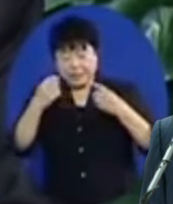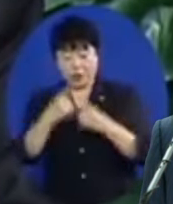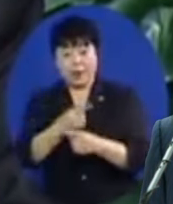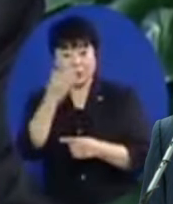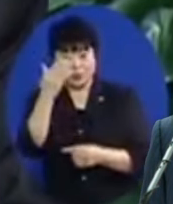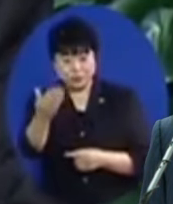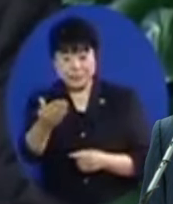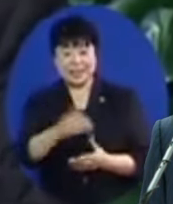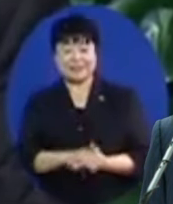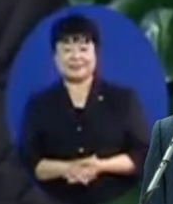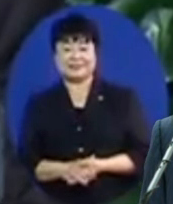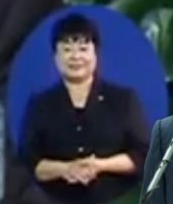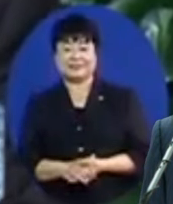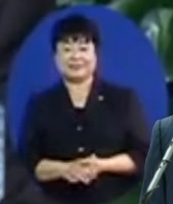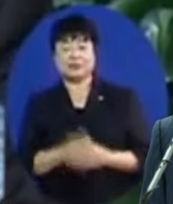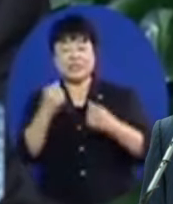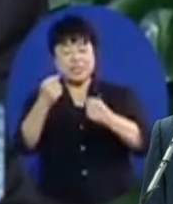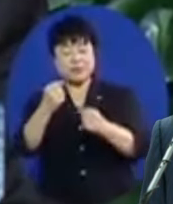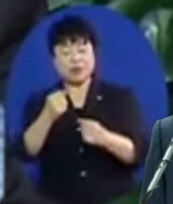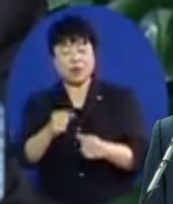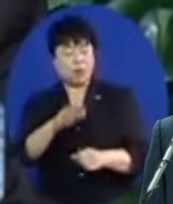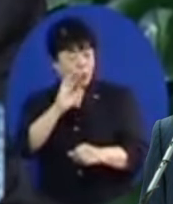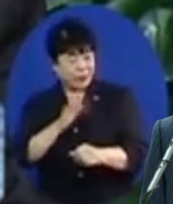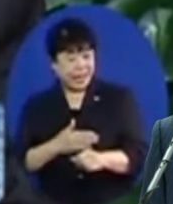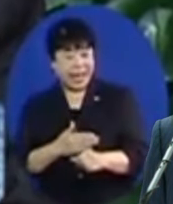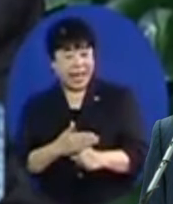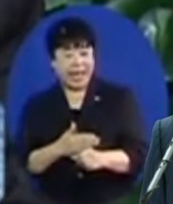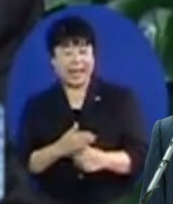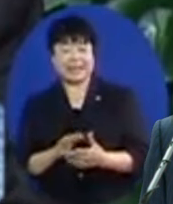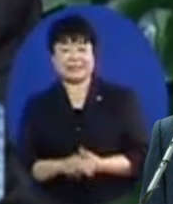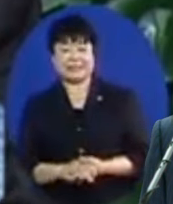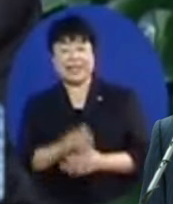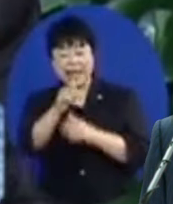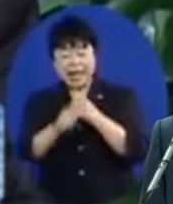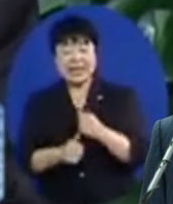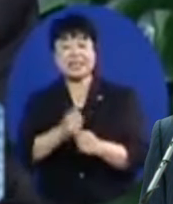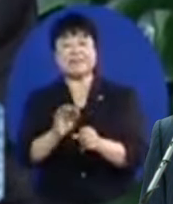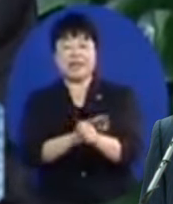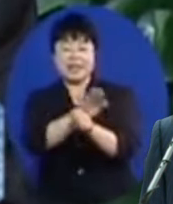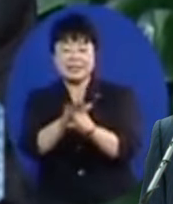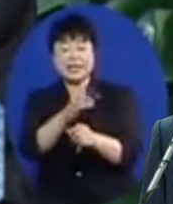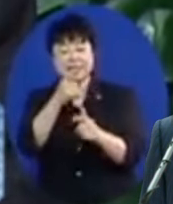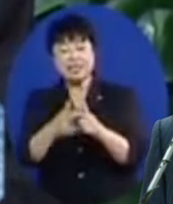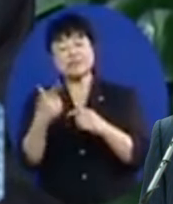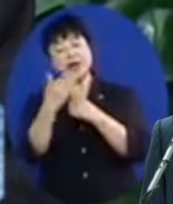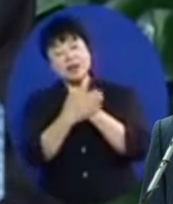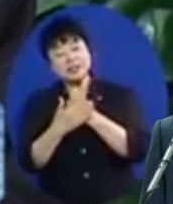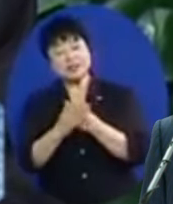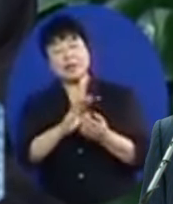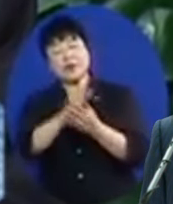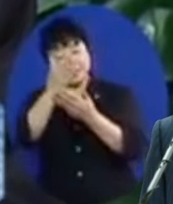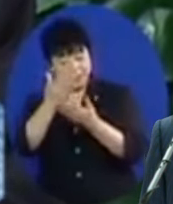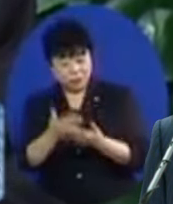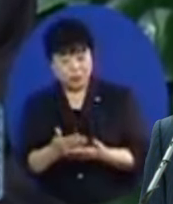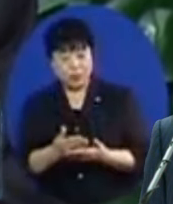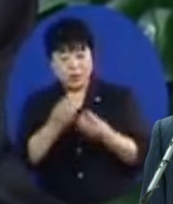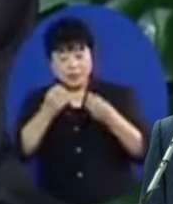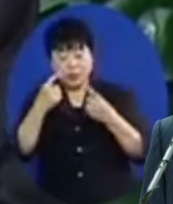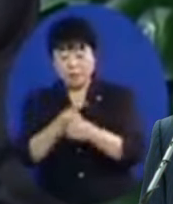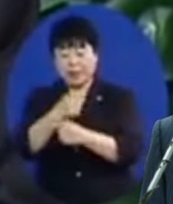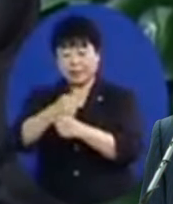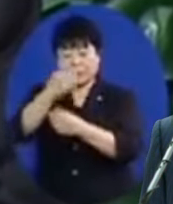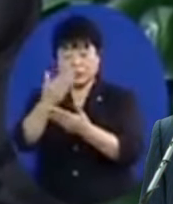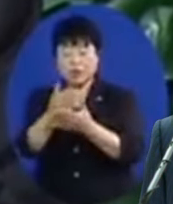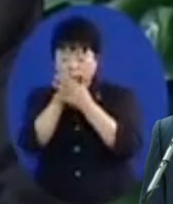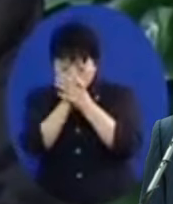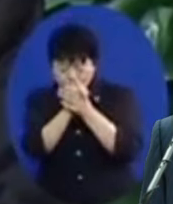만들어주는 것입니다. 우리 힘으로 새 사람이 안 됩니다. 하나님의 사랑과 예수님의 은혜로 나를 변화시켜 해서 새 사람으로